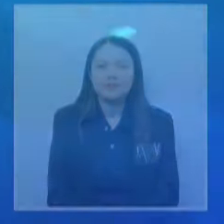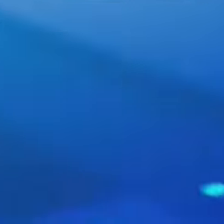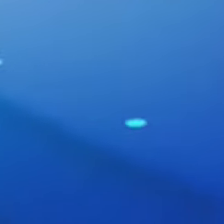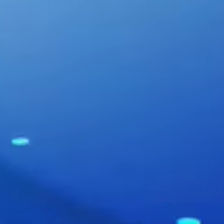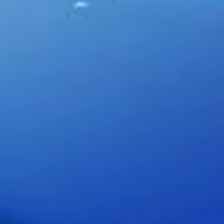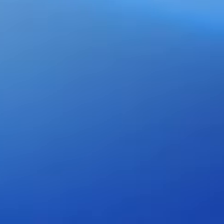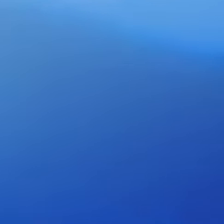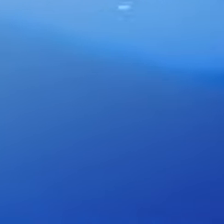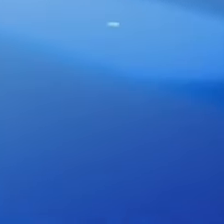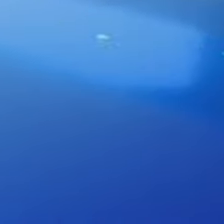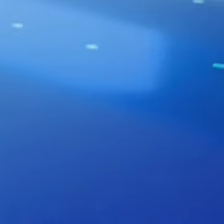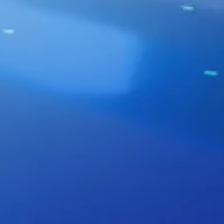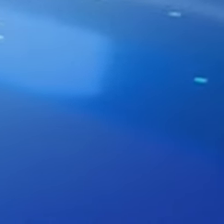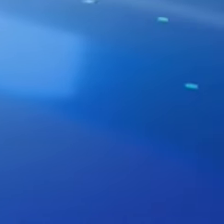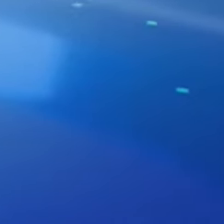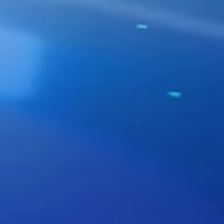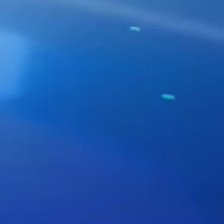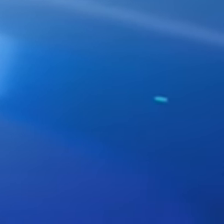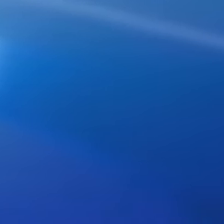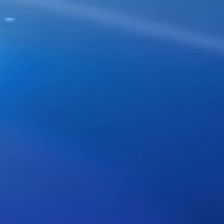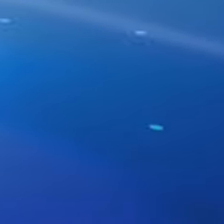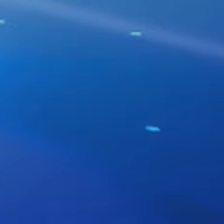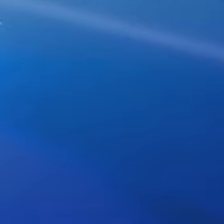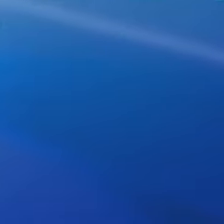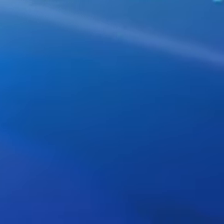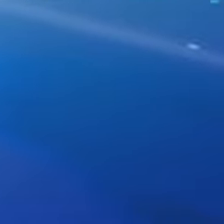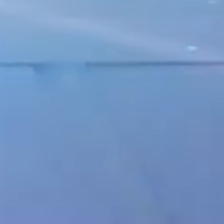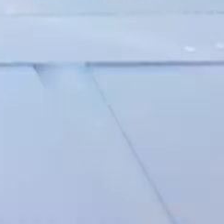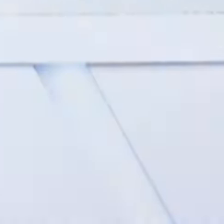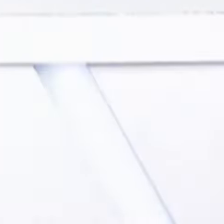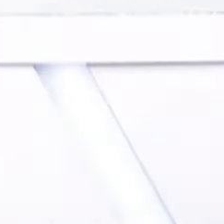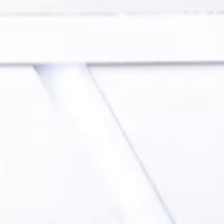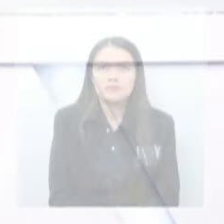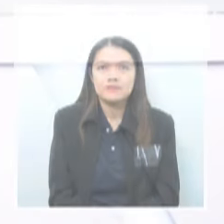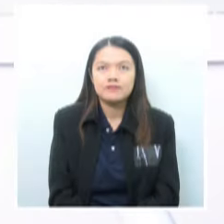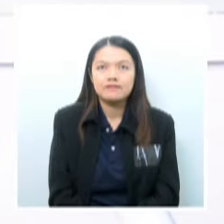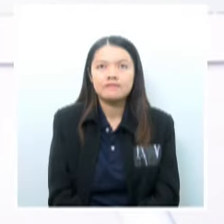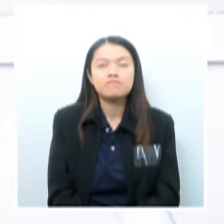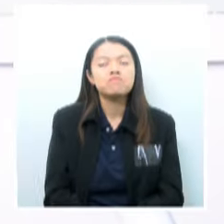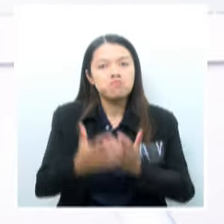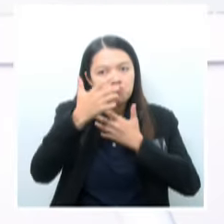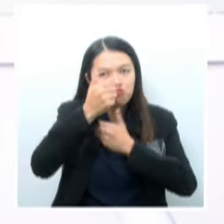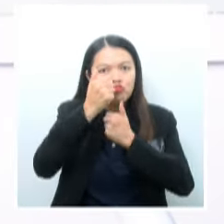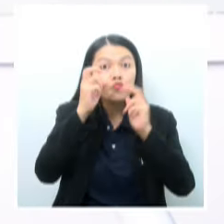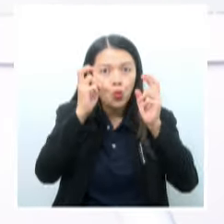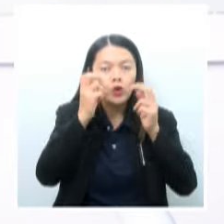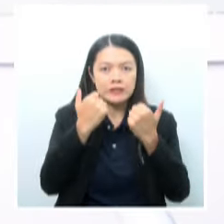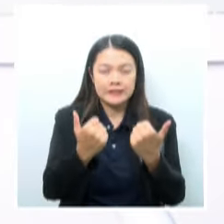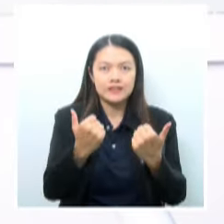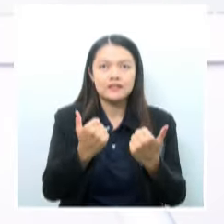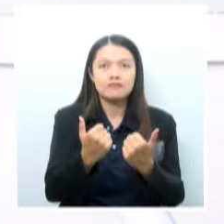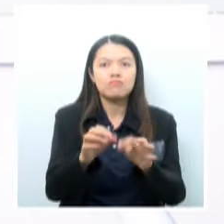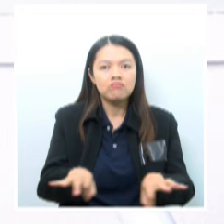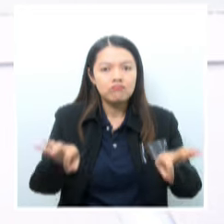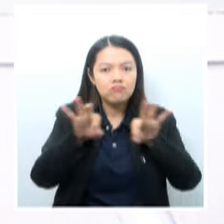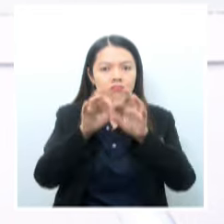ค่ะ ค่ะเป็นเรื่องที่น่าสนใจมากในวันนี้ด้วยนะคะแล้วก็ที่ส